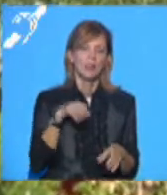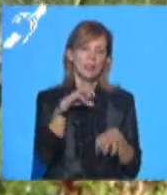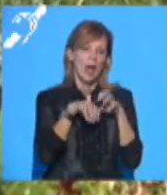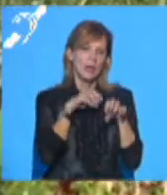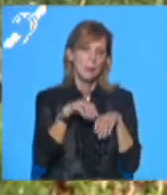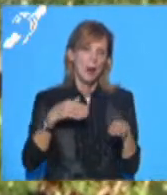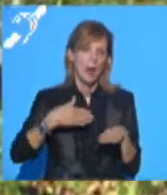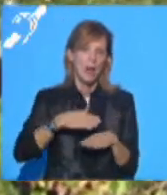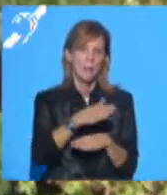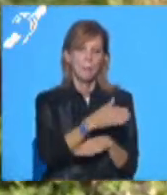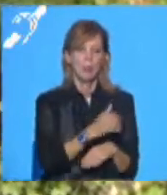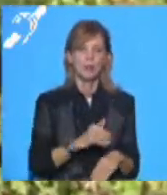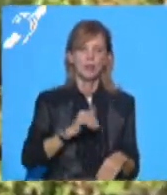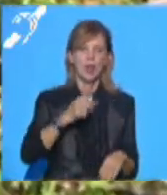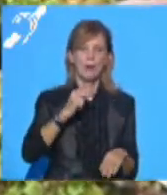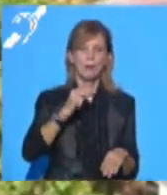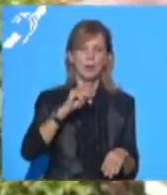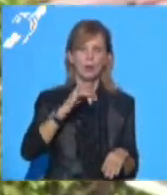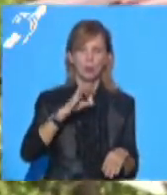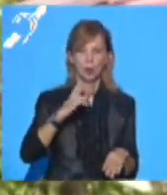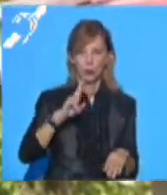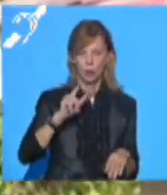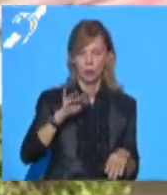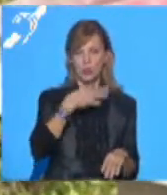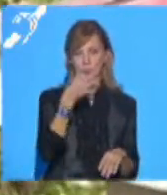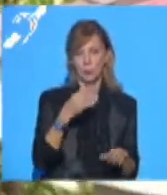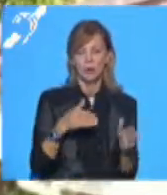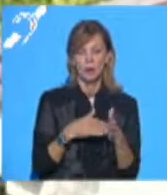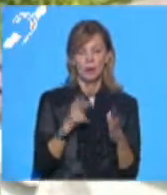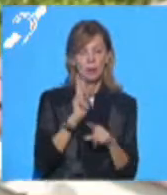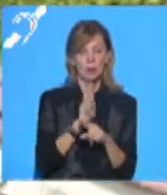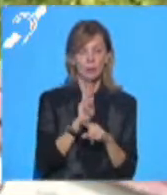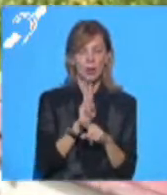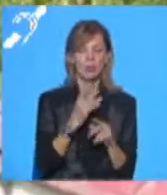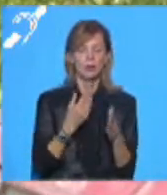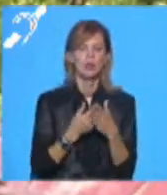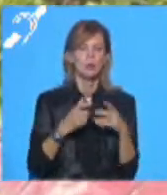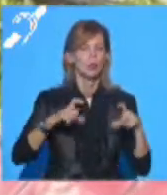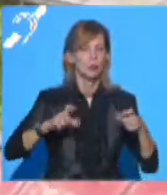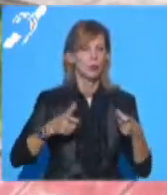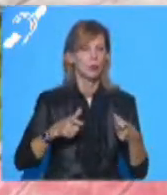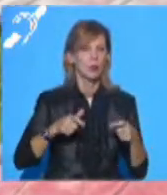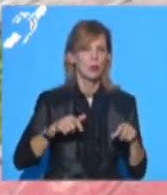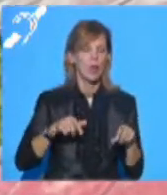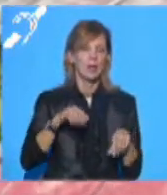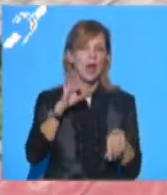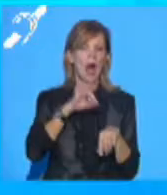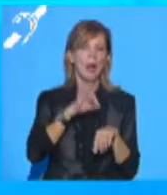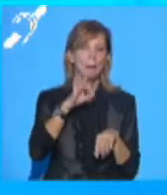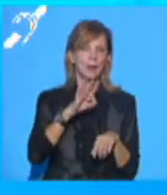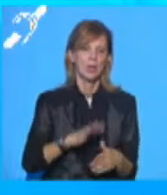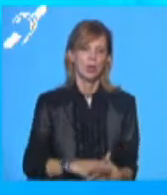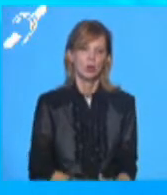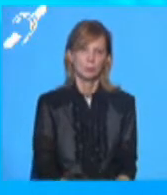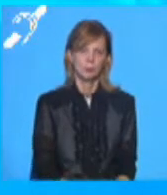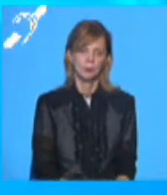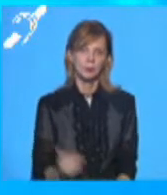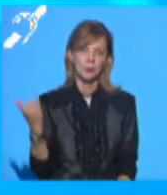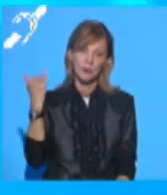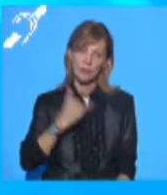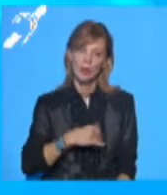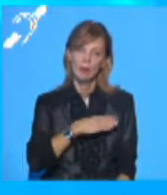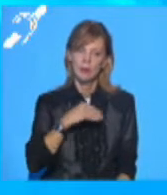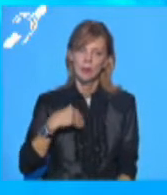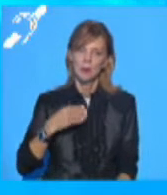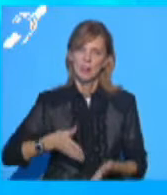păsări. Apicultorii sunt atenționați însă că trebuie să ia măsurile necesare pentru protejarea albinelor. A venit și